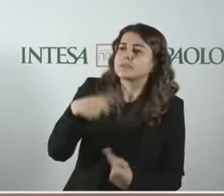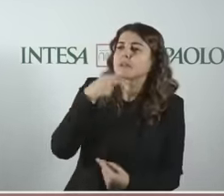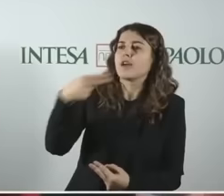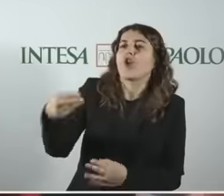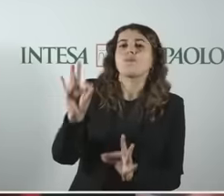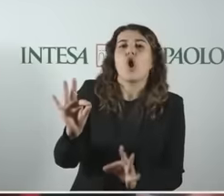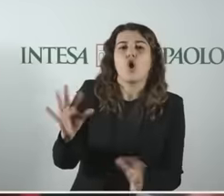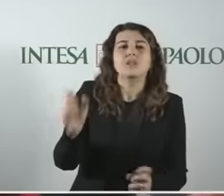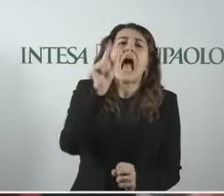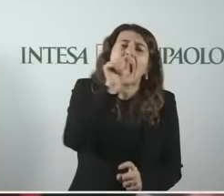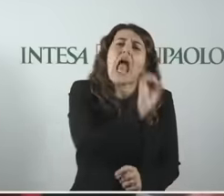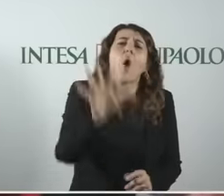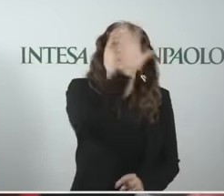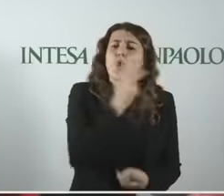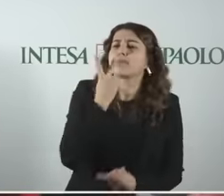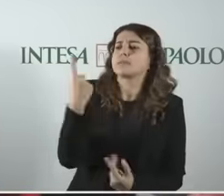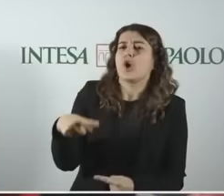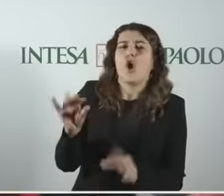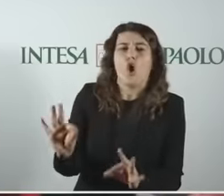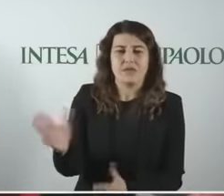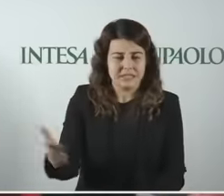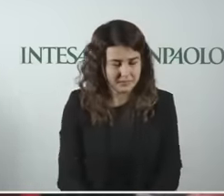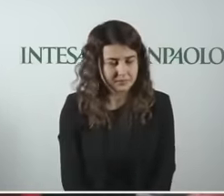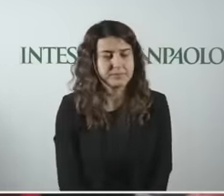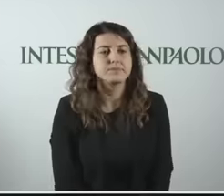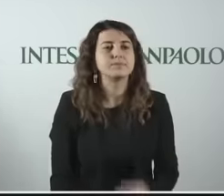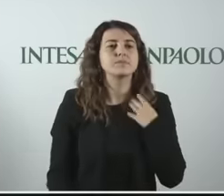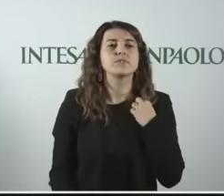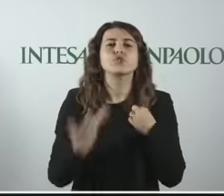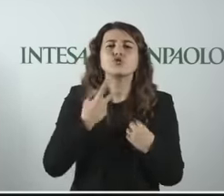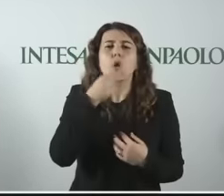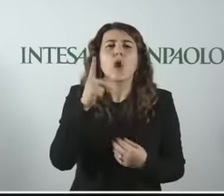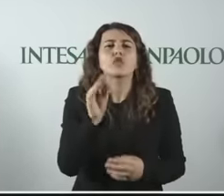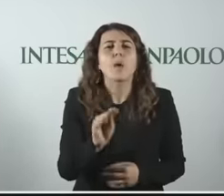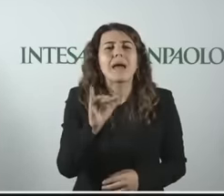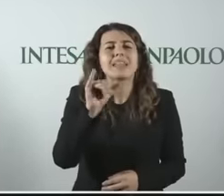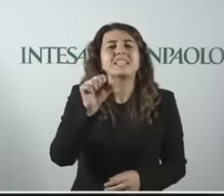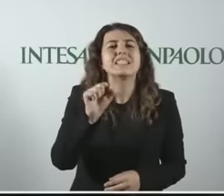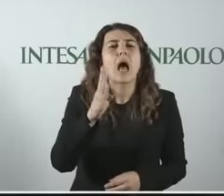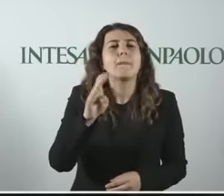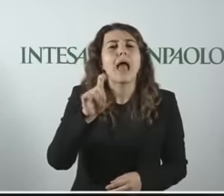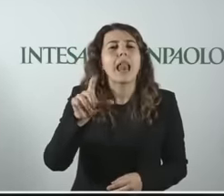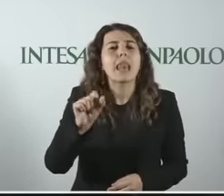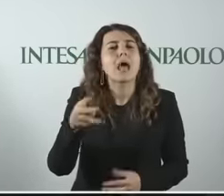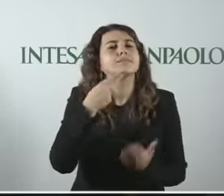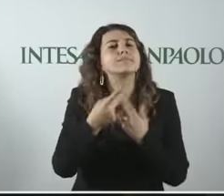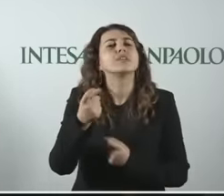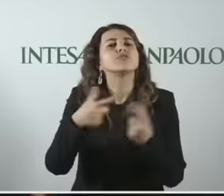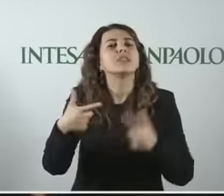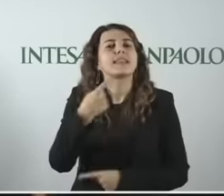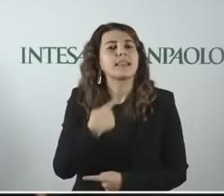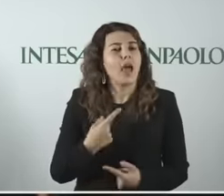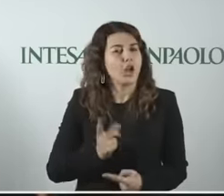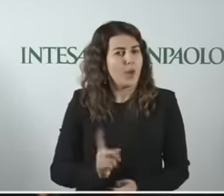dell'Europa Ecco c'è una domanda di Isabel che non indica da dove c'è scritto